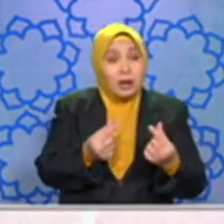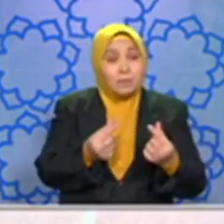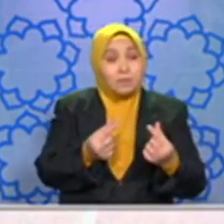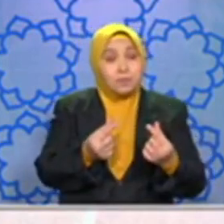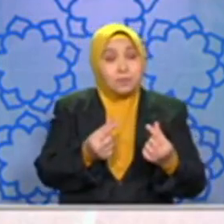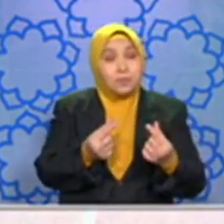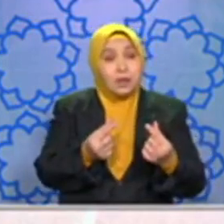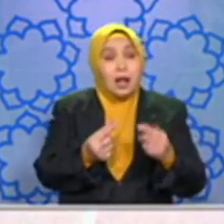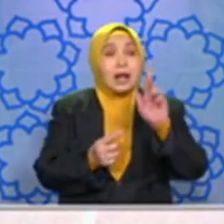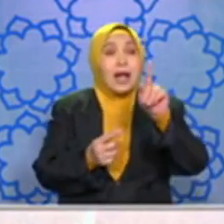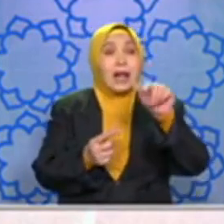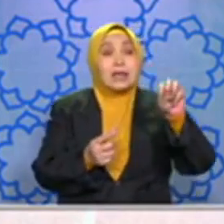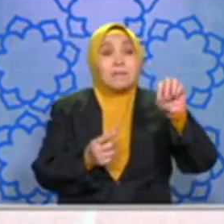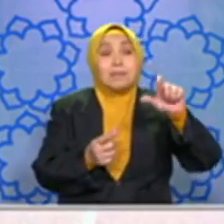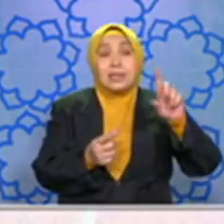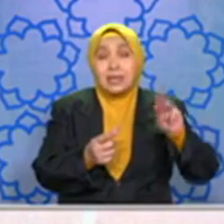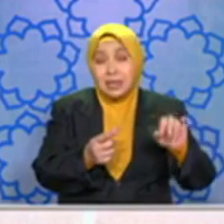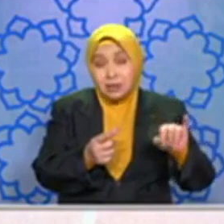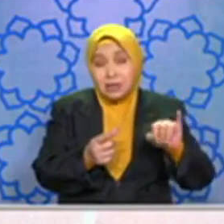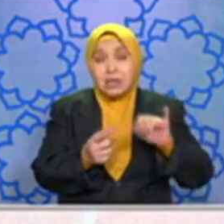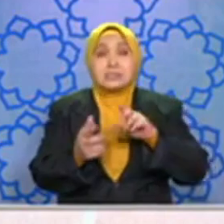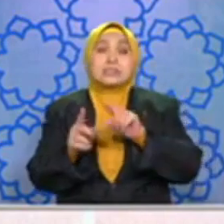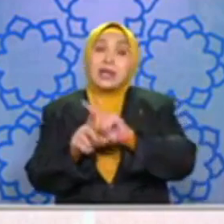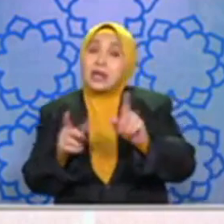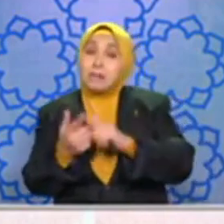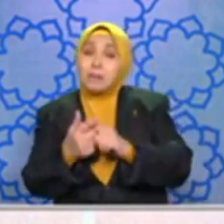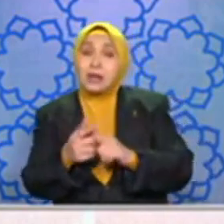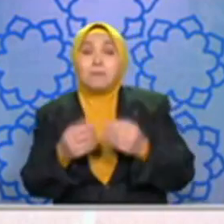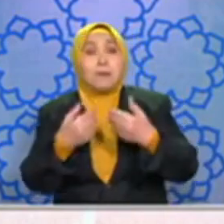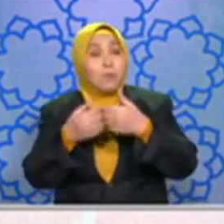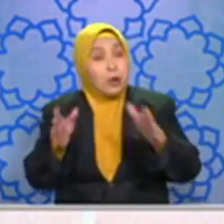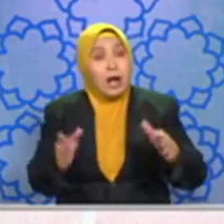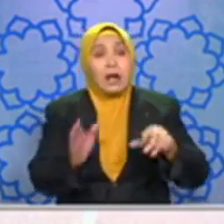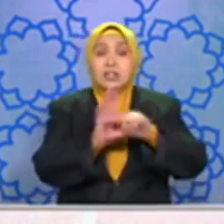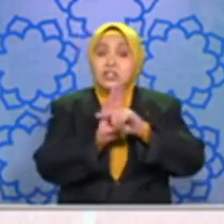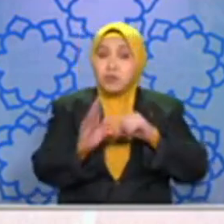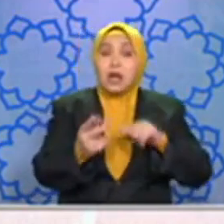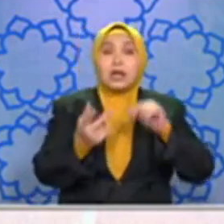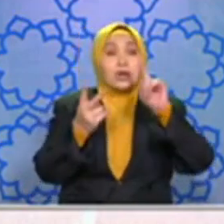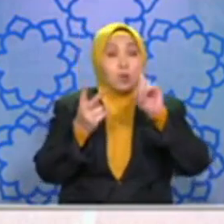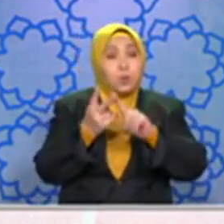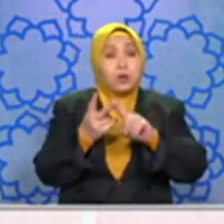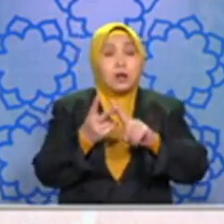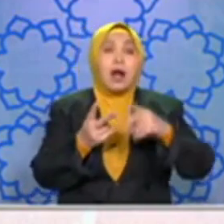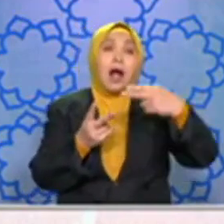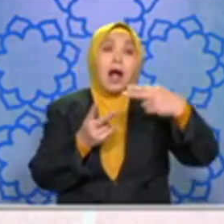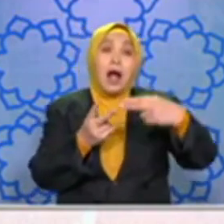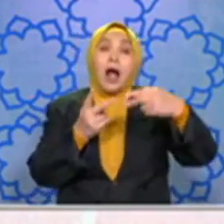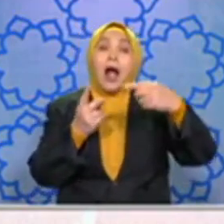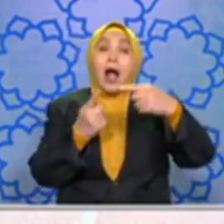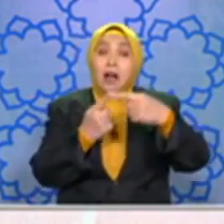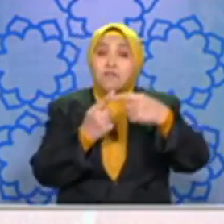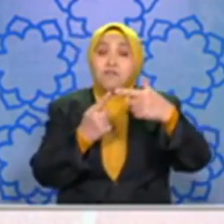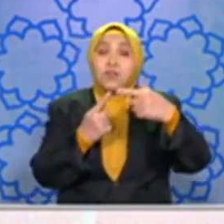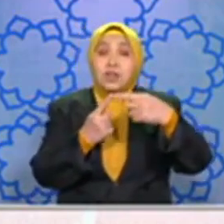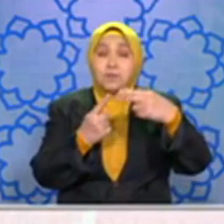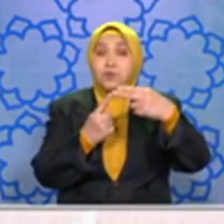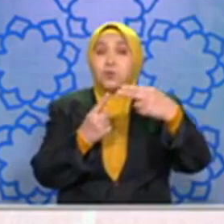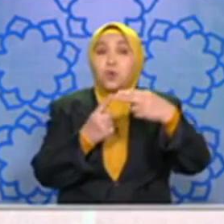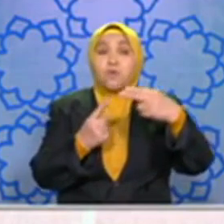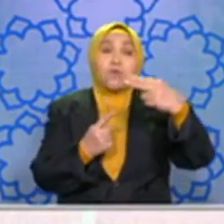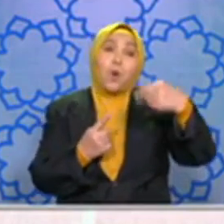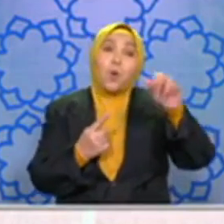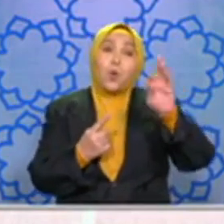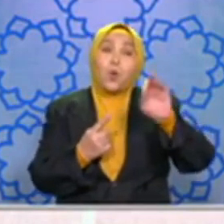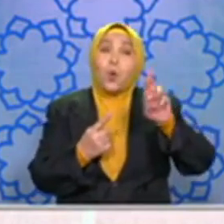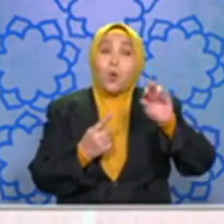kalimah. Okey, iaitu selain daripada huruf pembukaan surah. Okey, yang kedua harfi. Harfi merujuk kepada harfi,